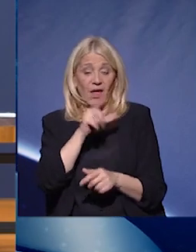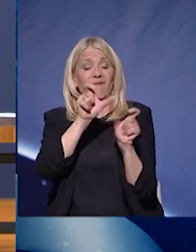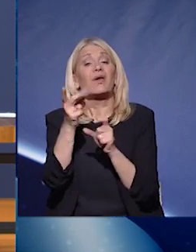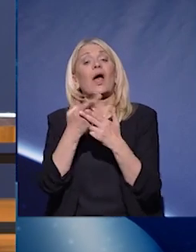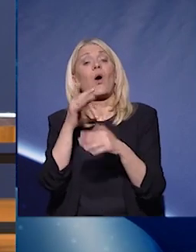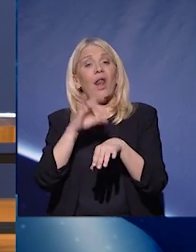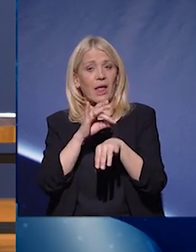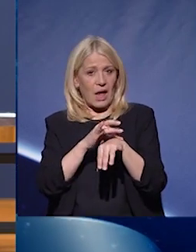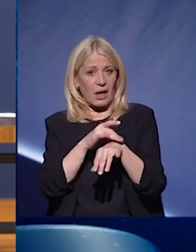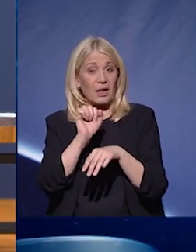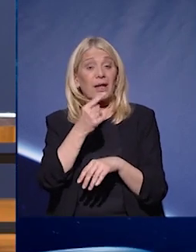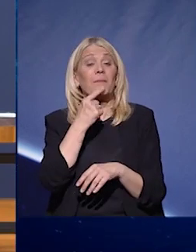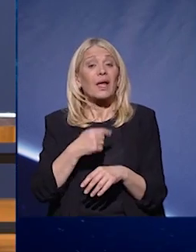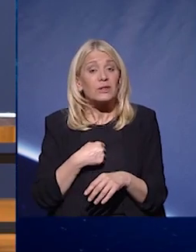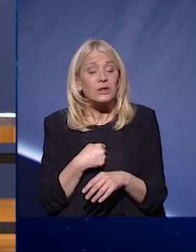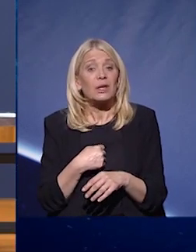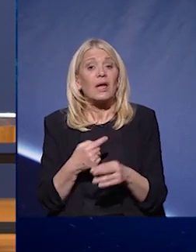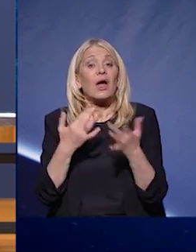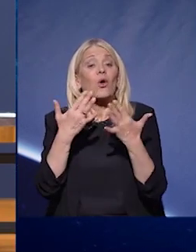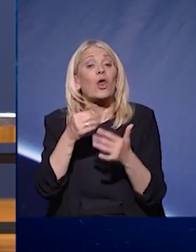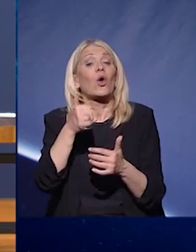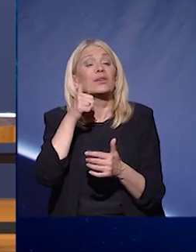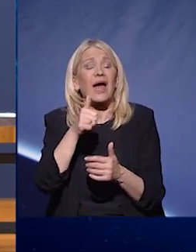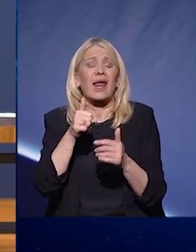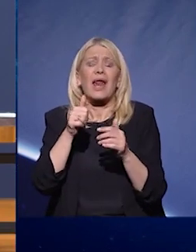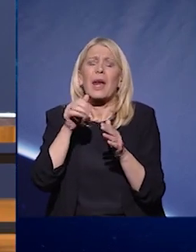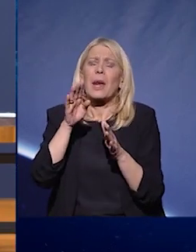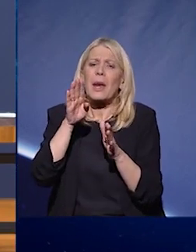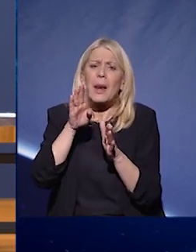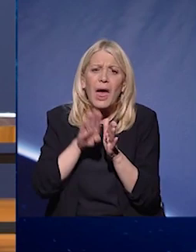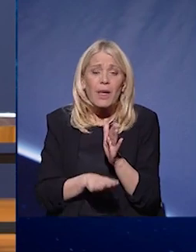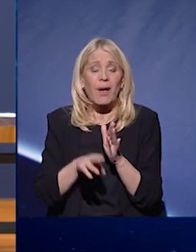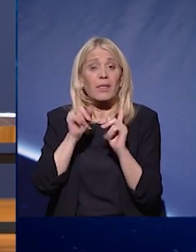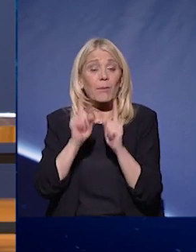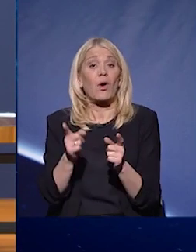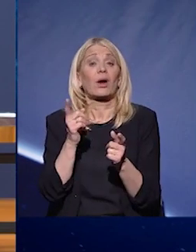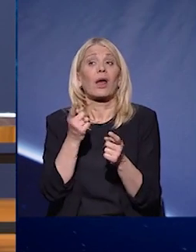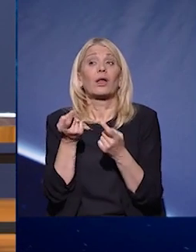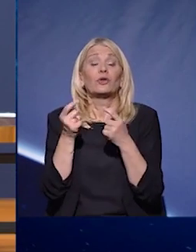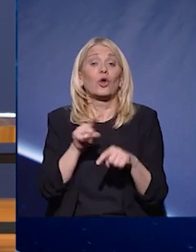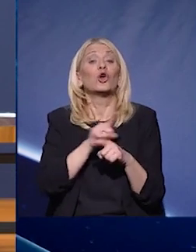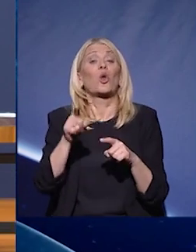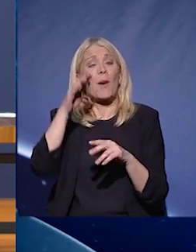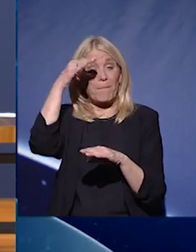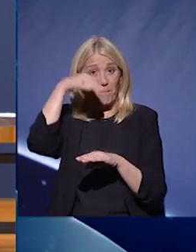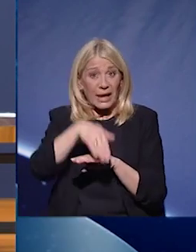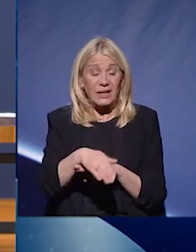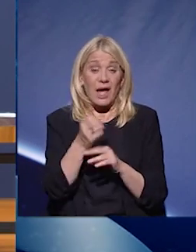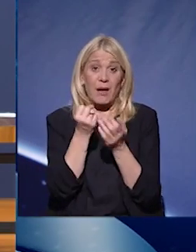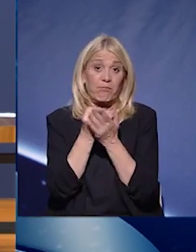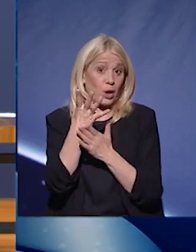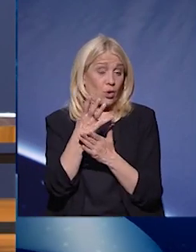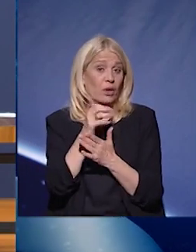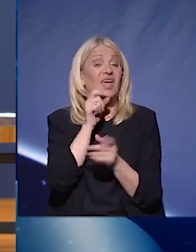lekari da mi kažete koliko dana najmanje mora da bude, da dođe do pada brojki, znači